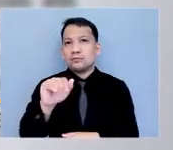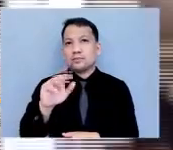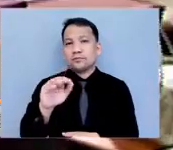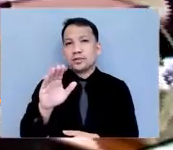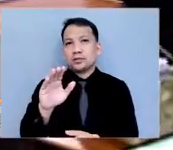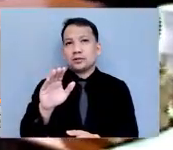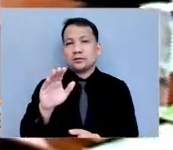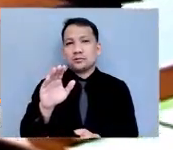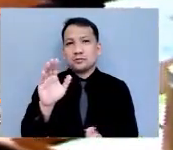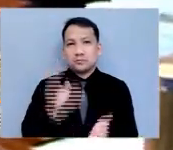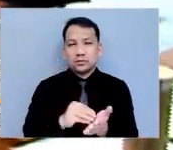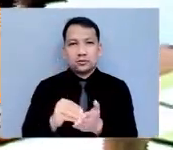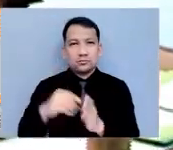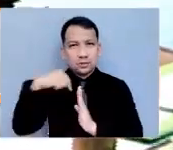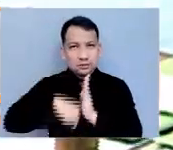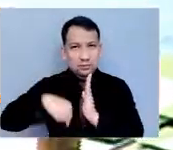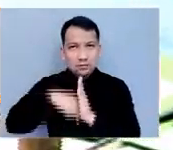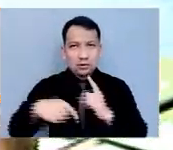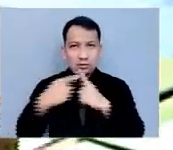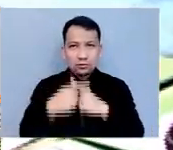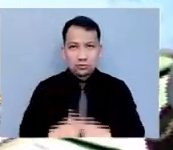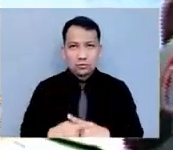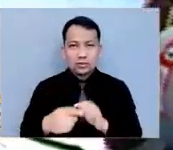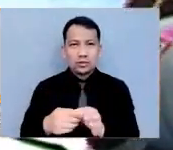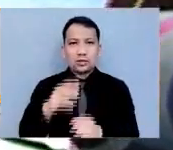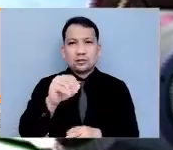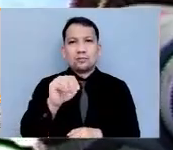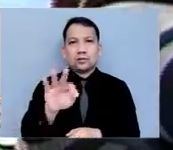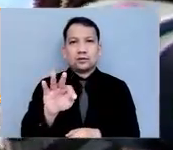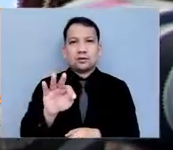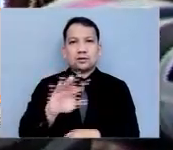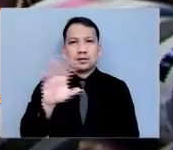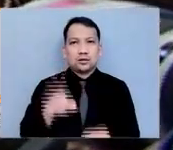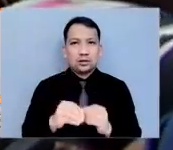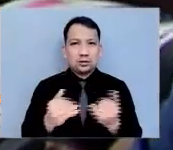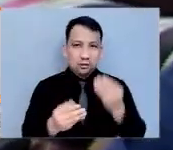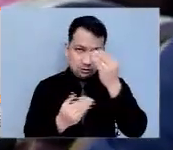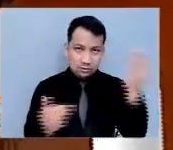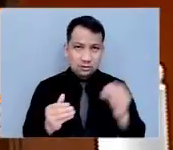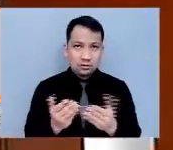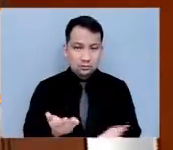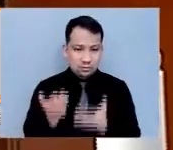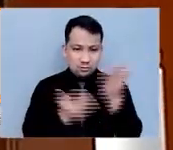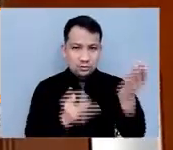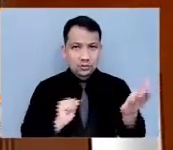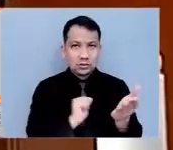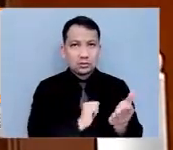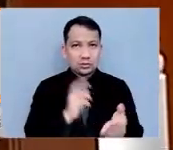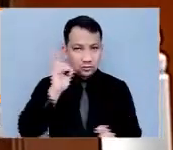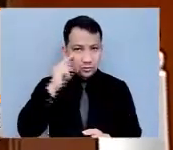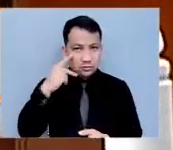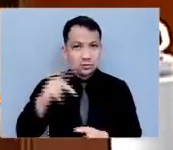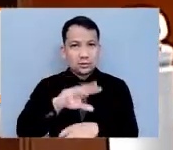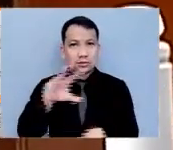piso. Malalim at komplikado ang panukalang Maharlika Investment Fund. Kaya naman iminungkahi ni Senator Padilla na gumawa